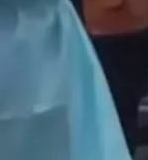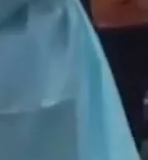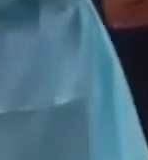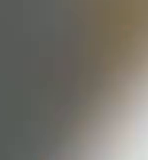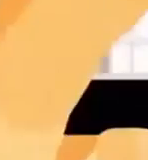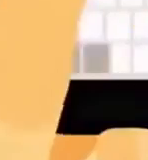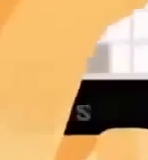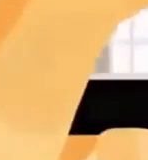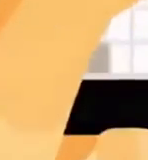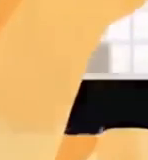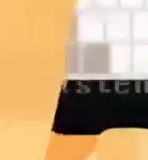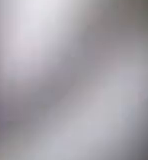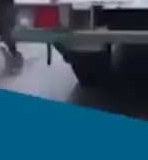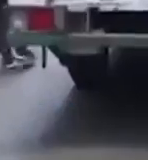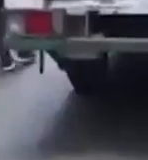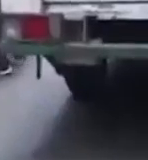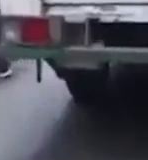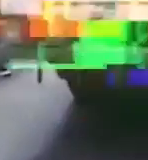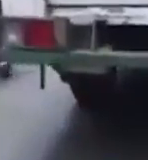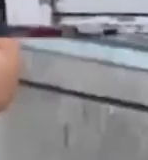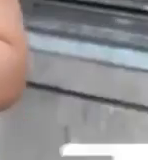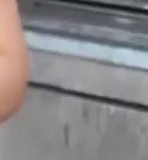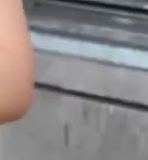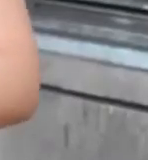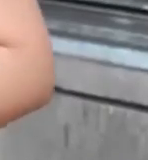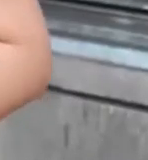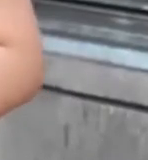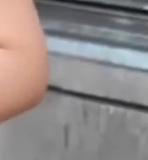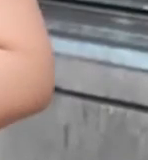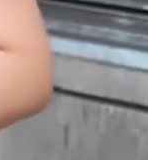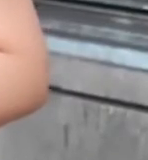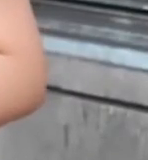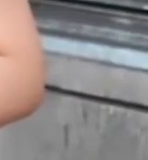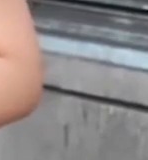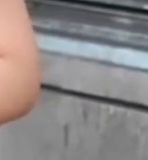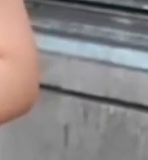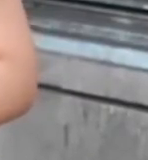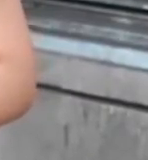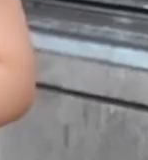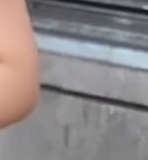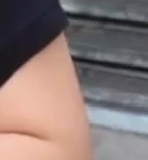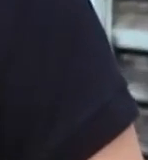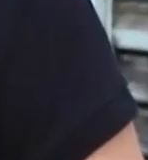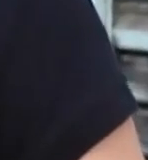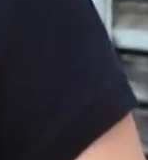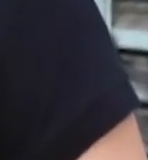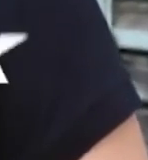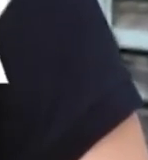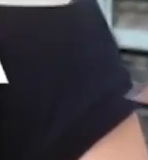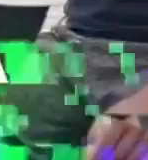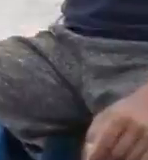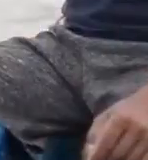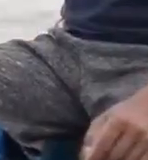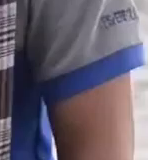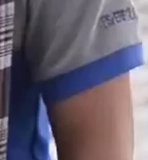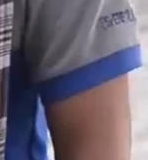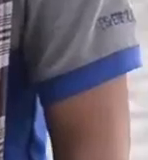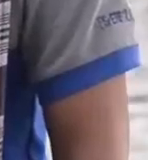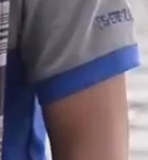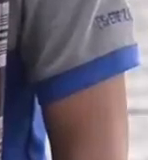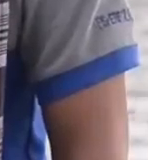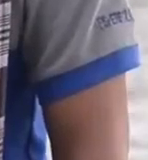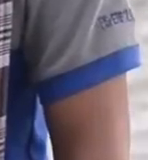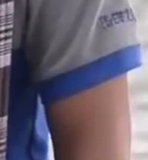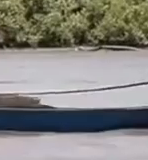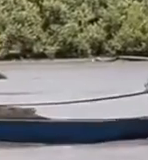Watch GMA News and Public Affairs, Stand for Truth. The digital newscast where you can find the biggest stories of the week. Binabaril kami talaga